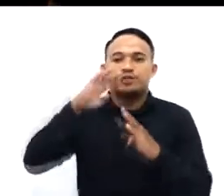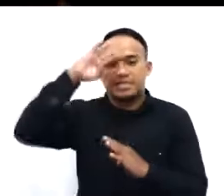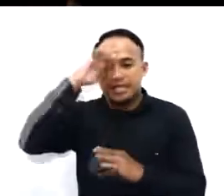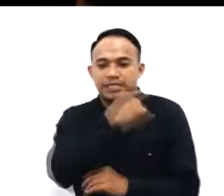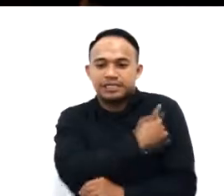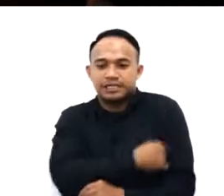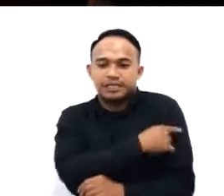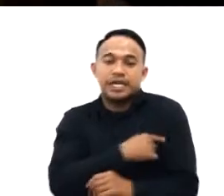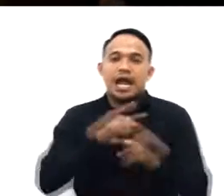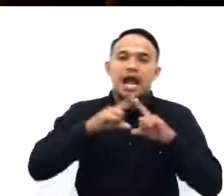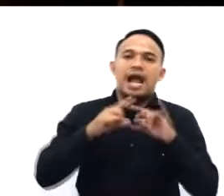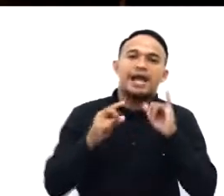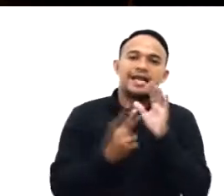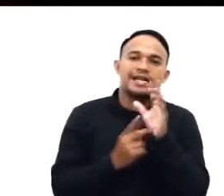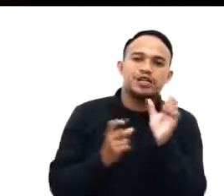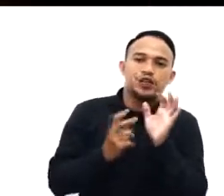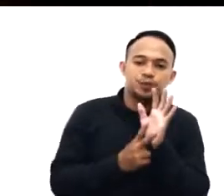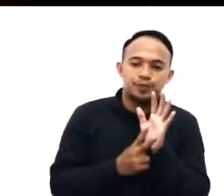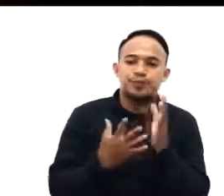2.000 orang.